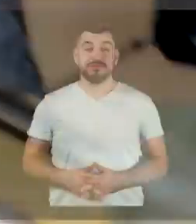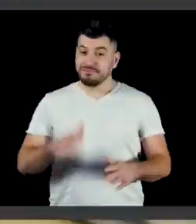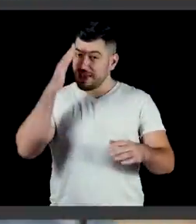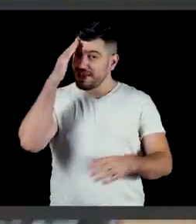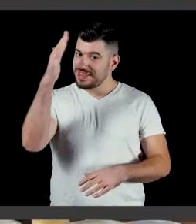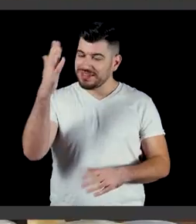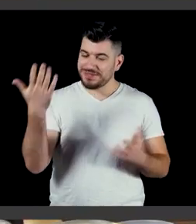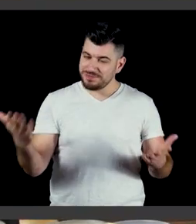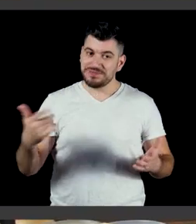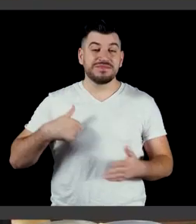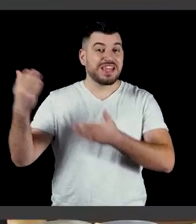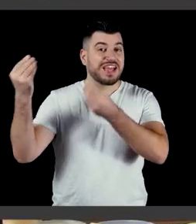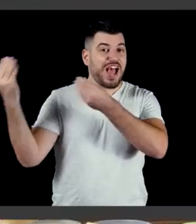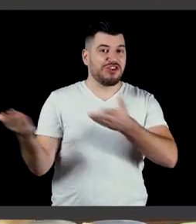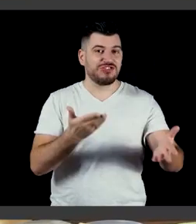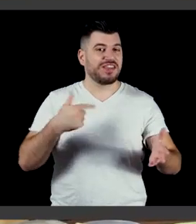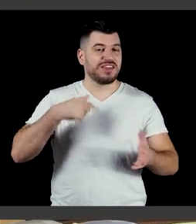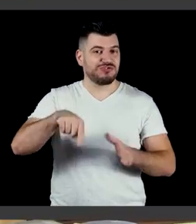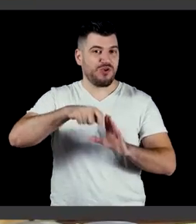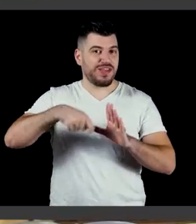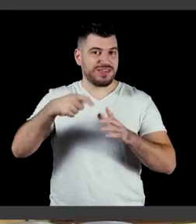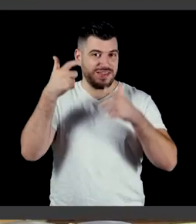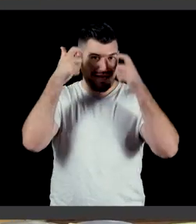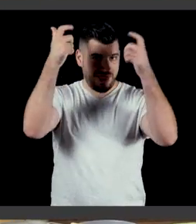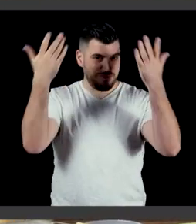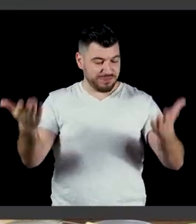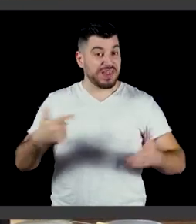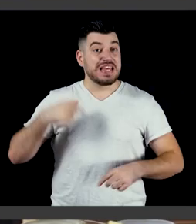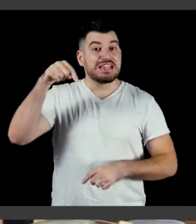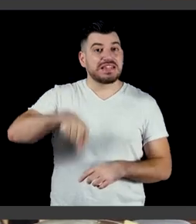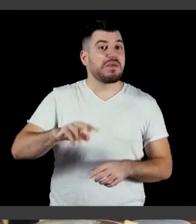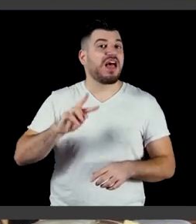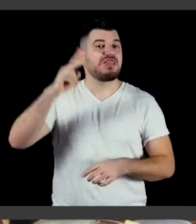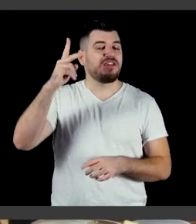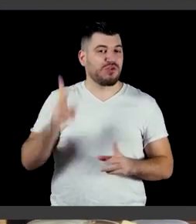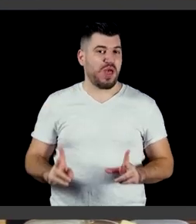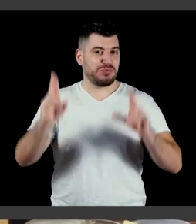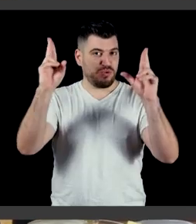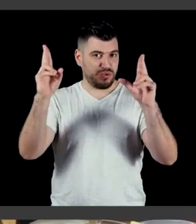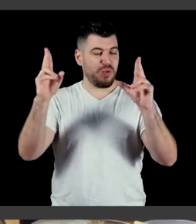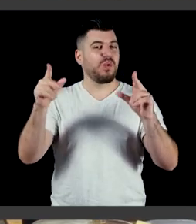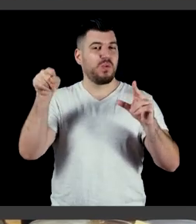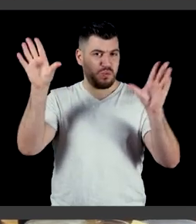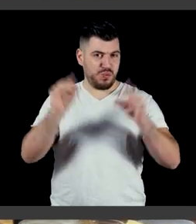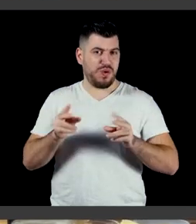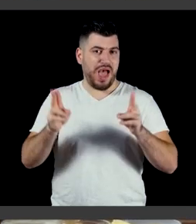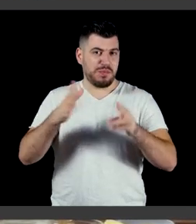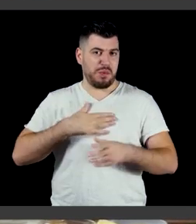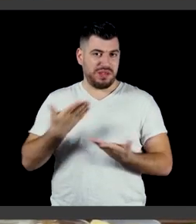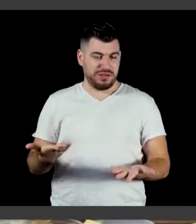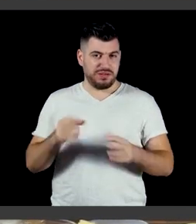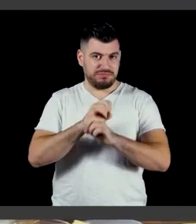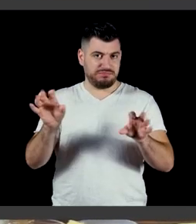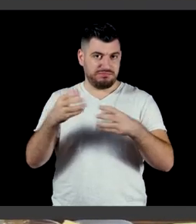Γεια σας πάλι. Καλώς ήρθατε στο Kitchen Lab. Σήμερα έχουμε το δεύτερο επεισόδιο ουσιαστικά της εκπομπούλας μας, όπου θα